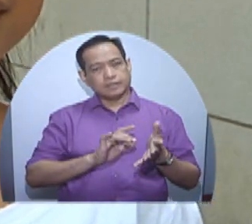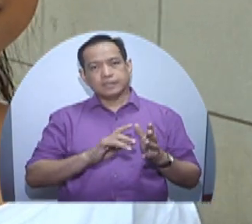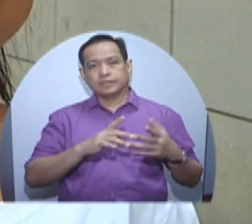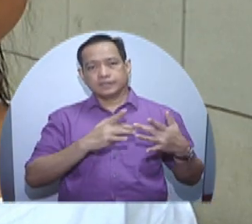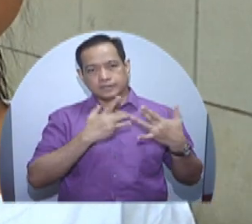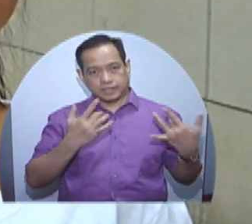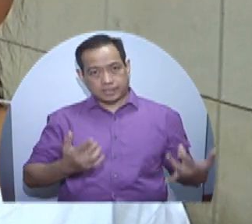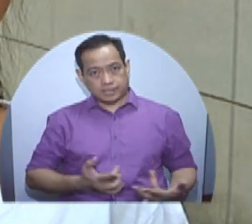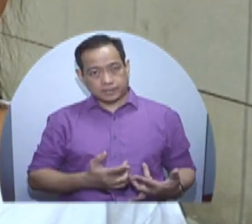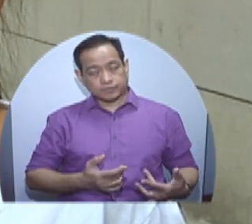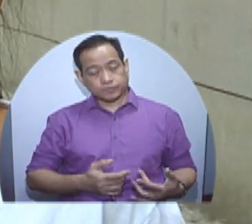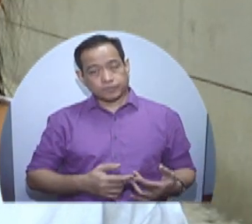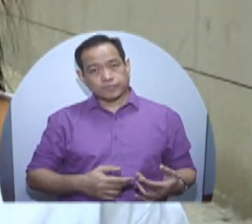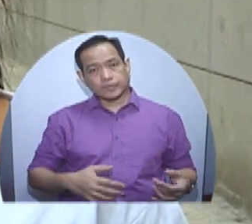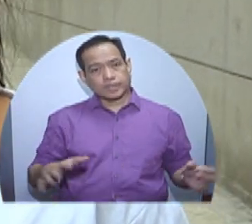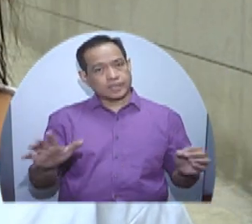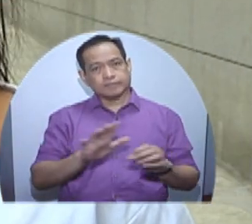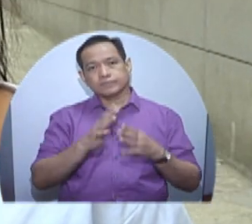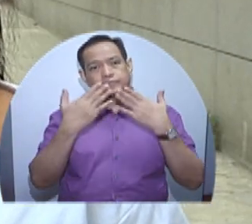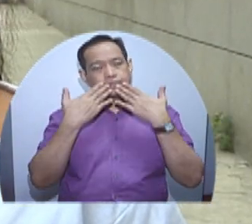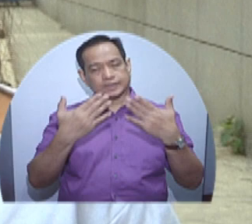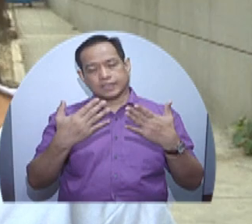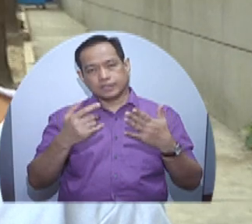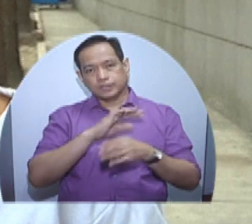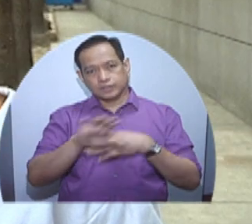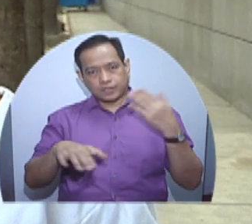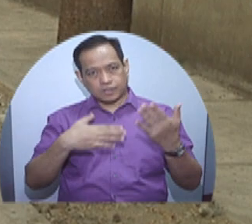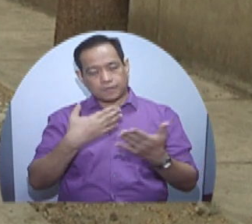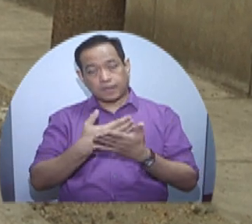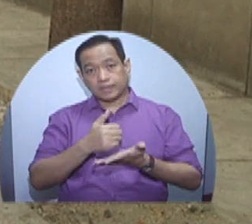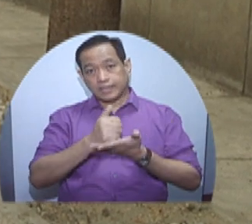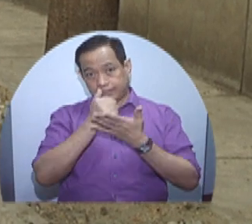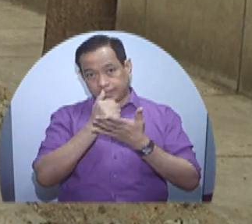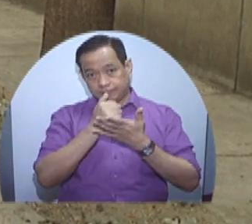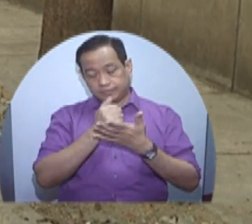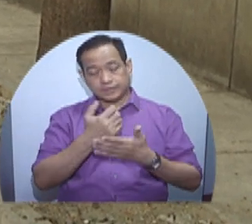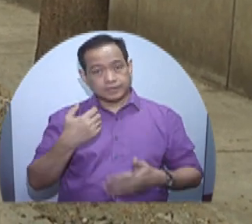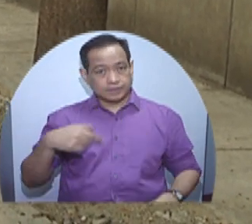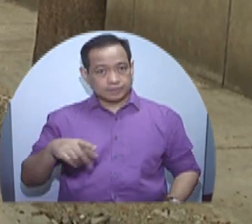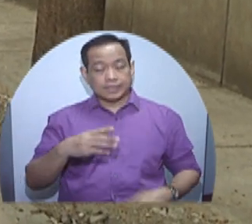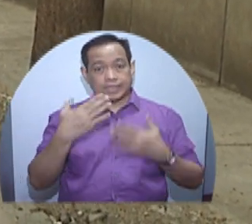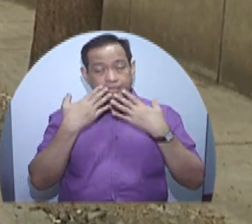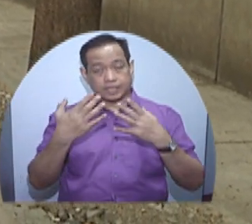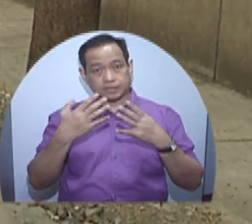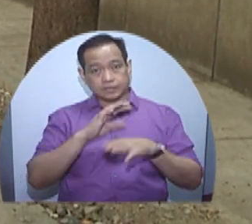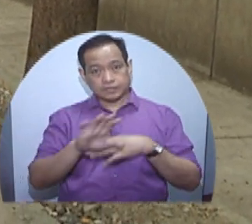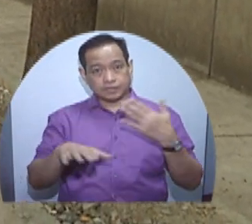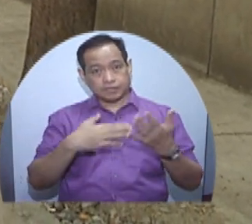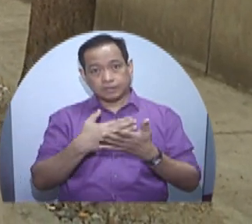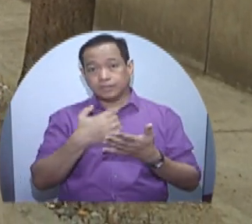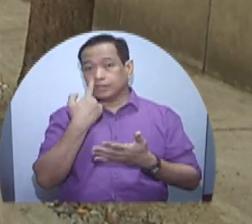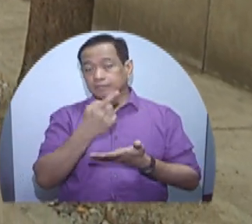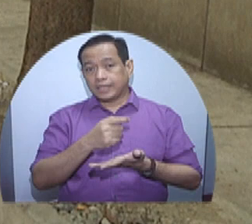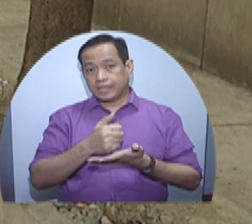sa puso. Kaya't lubos ang pasasalamat nila sa lahat ng tumulong sa kanila. Thank you